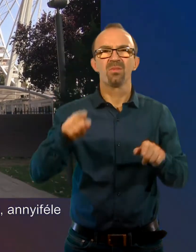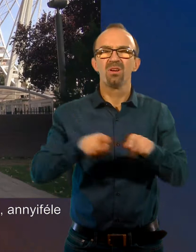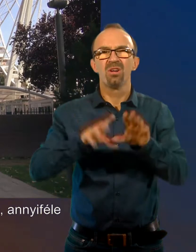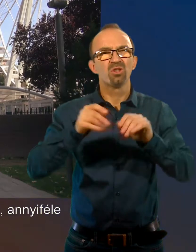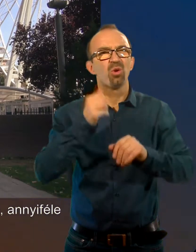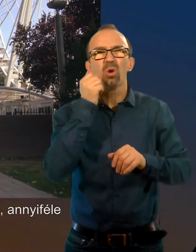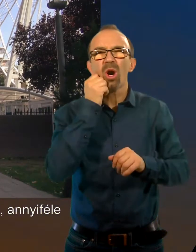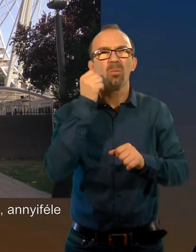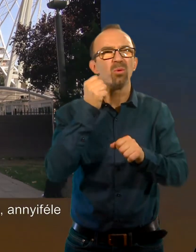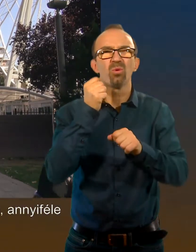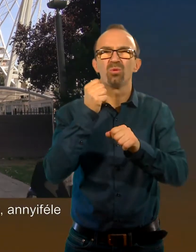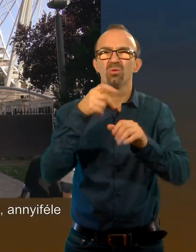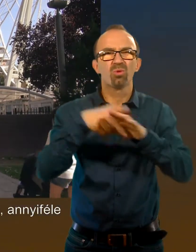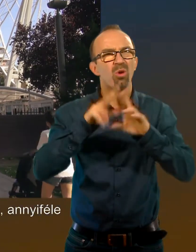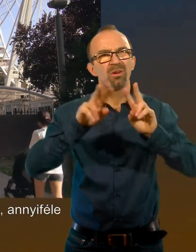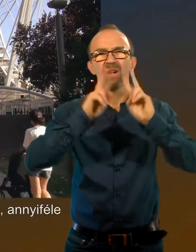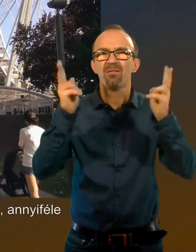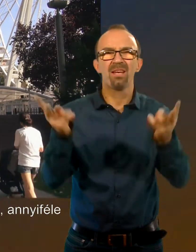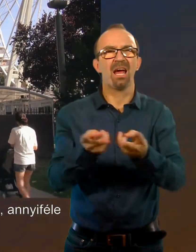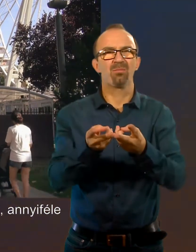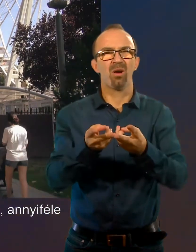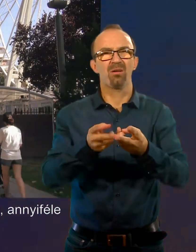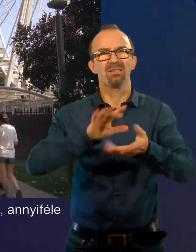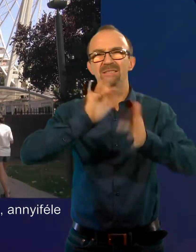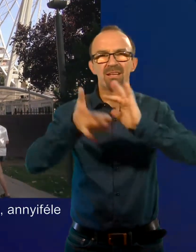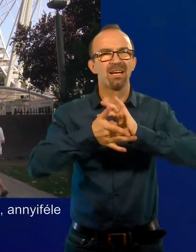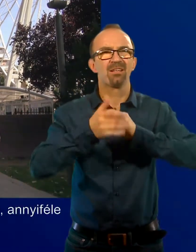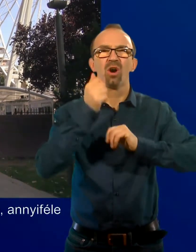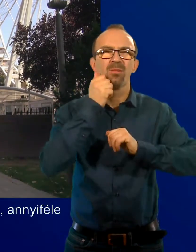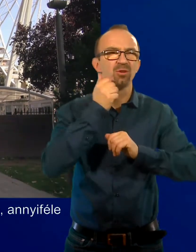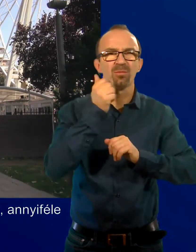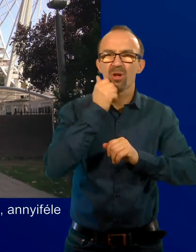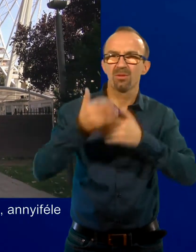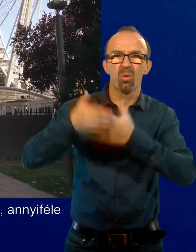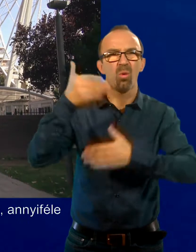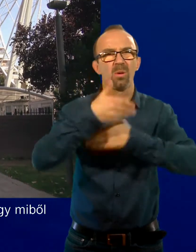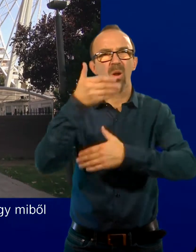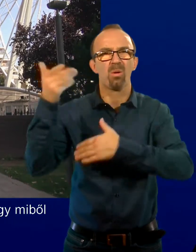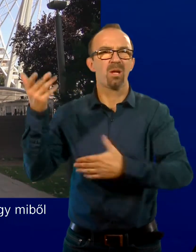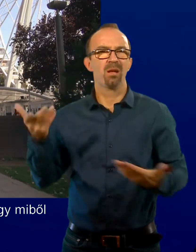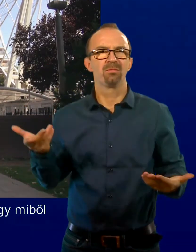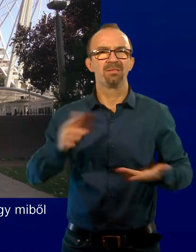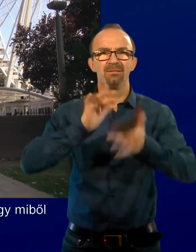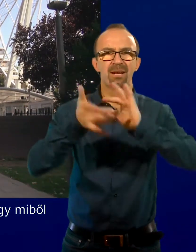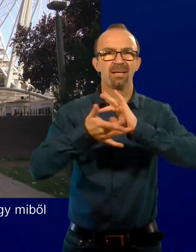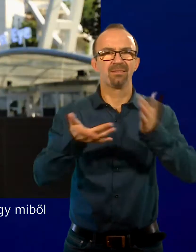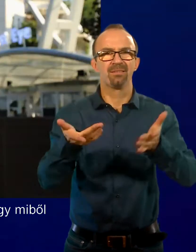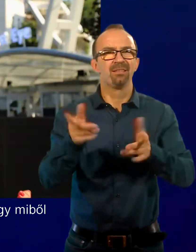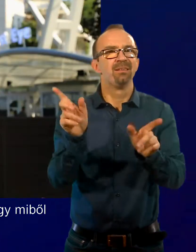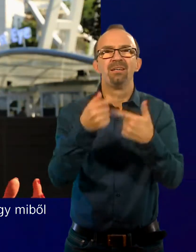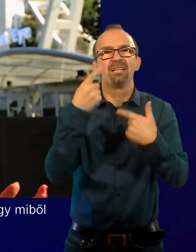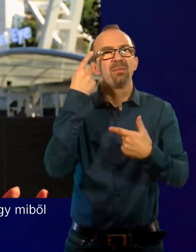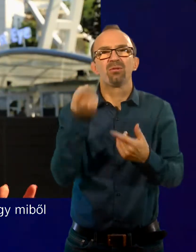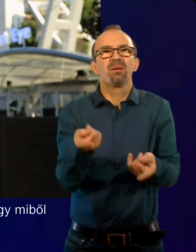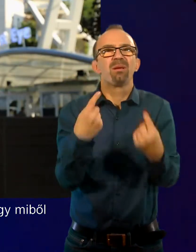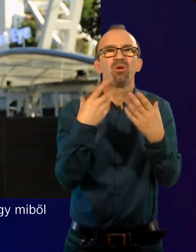annyi kamu dolog kering a világhálón, annyiféle álhírt hallunk, annyi ál oldallal találkozunk a neten. Nem lehet